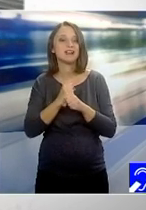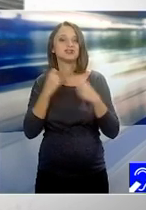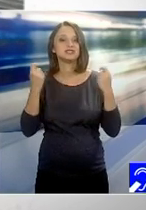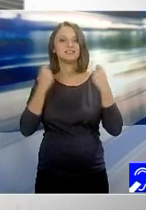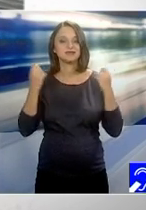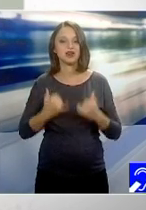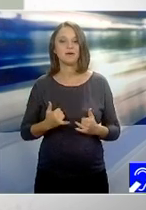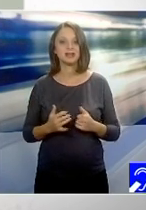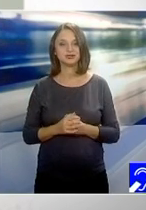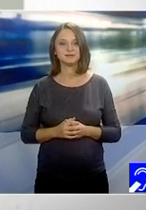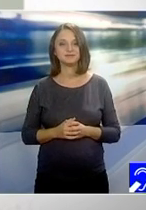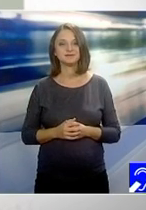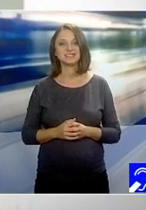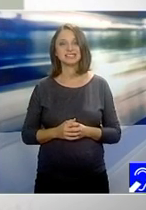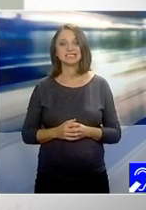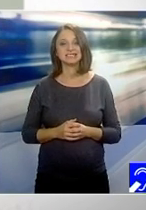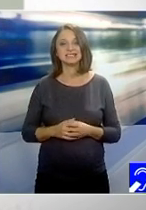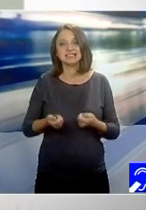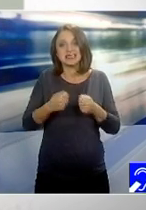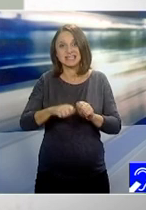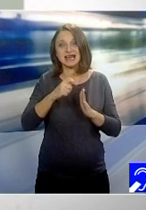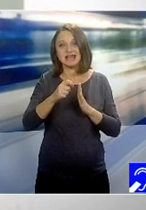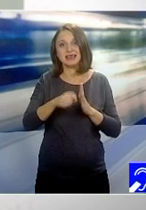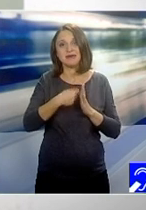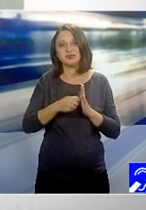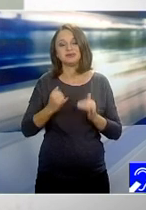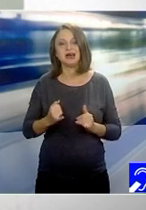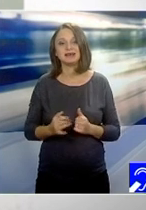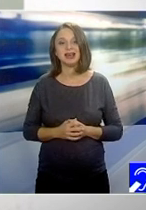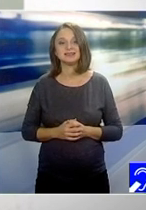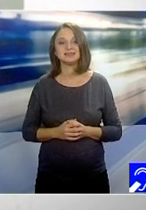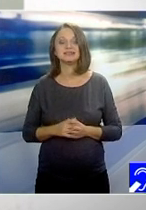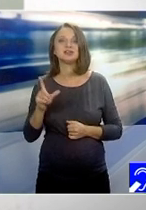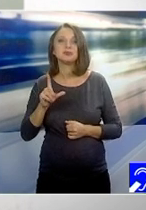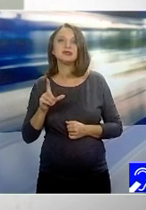Mulțumesc mult! Punem punct aici ediție de astăzi a emisiunii Transilvania la zi. Sunt